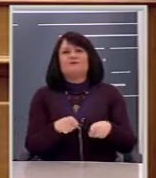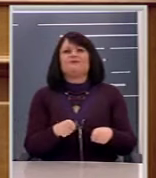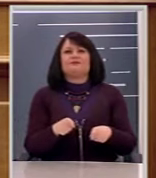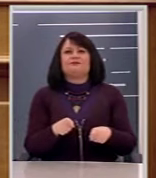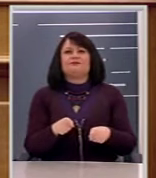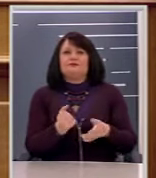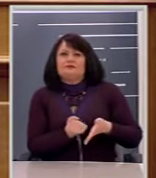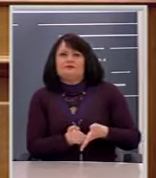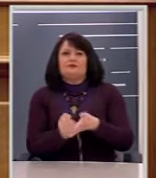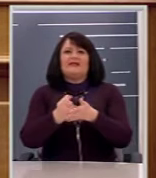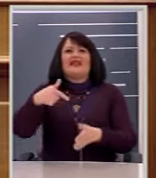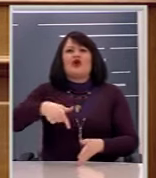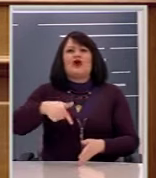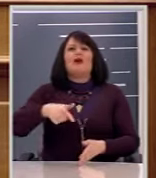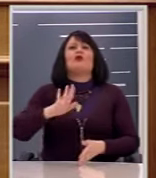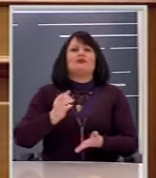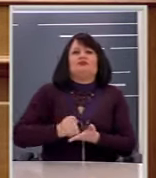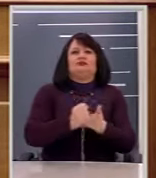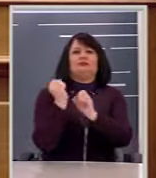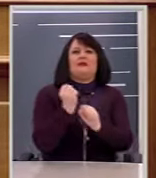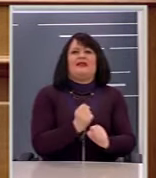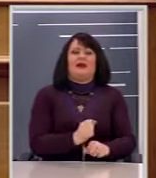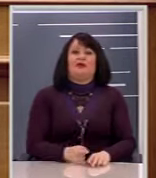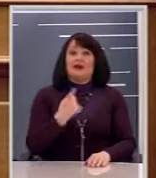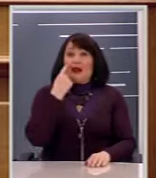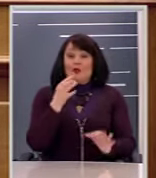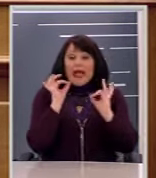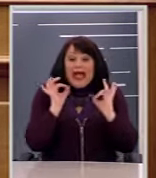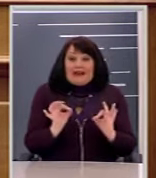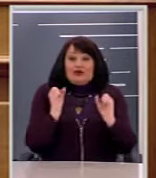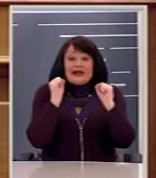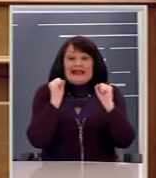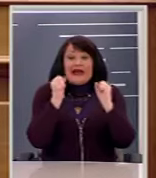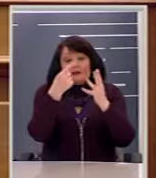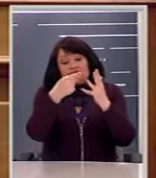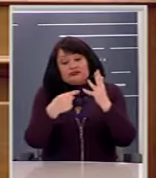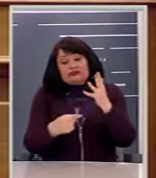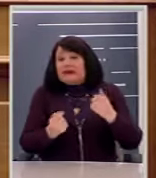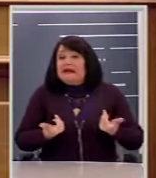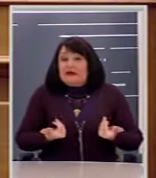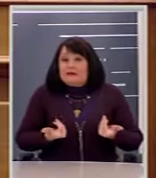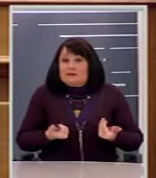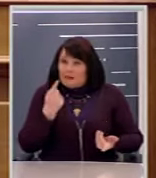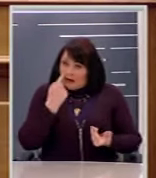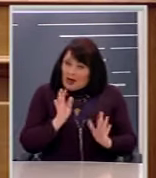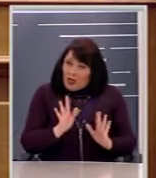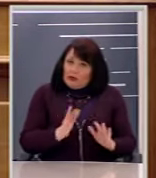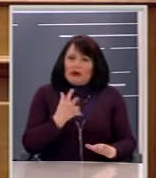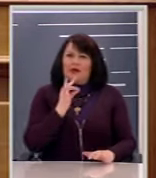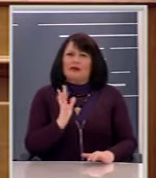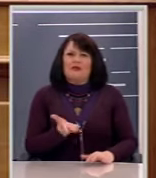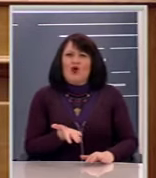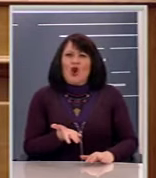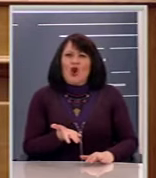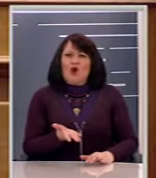αντί για τον Γεωργίου. Και για να πάμε να δούμε στην υγεία τι ακριβώς έγινε. Για να δούμε ακριβώς για ποιο λόγο